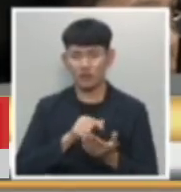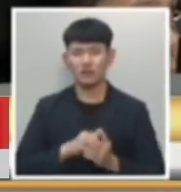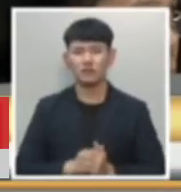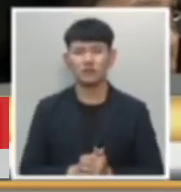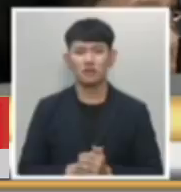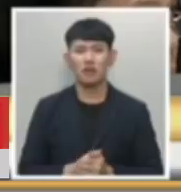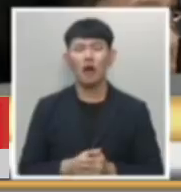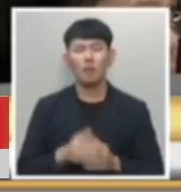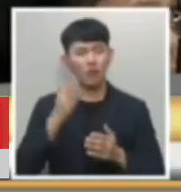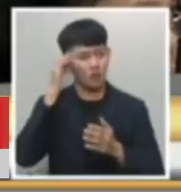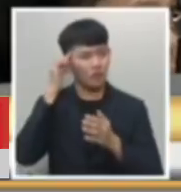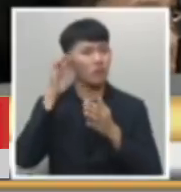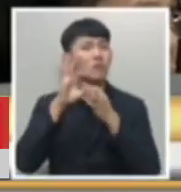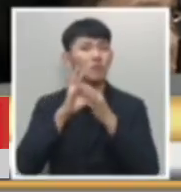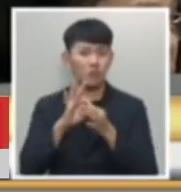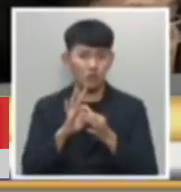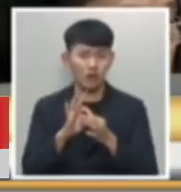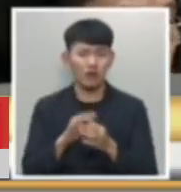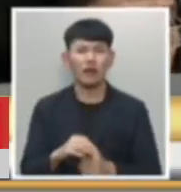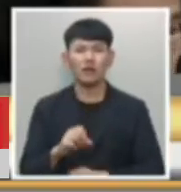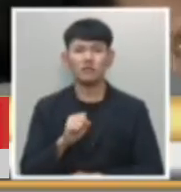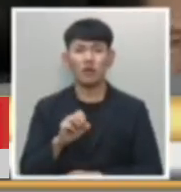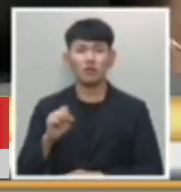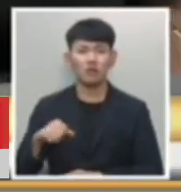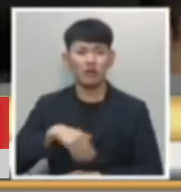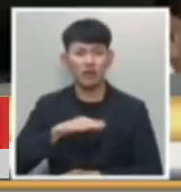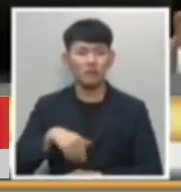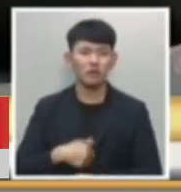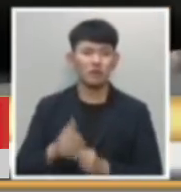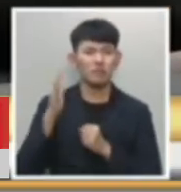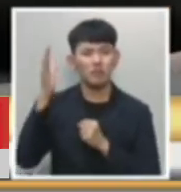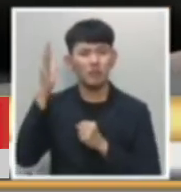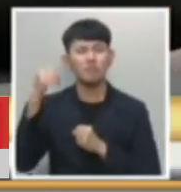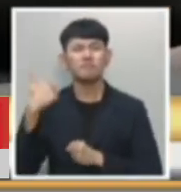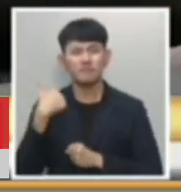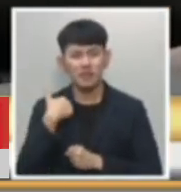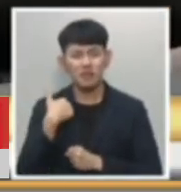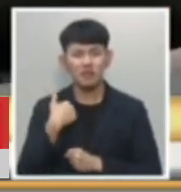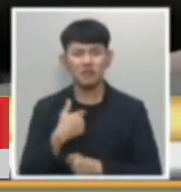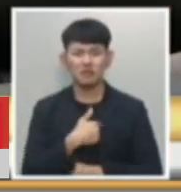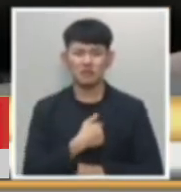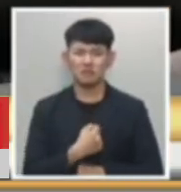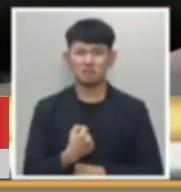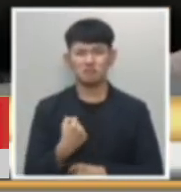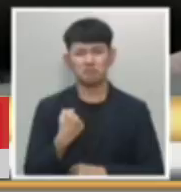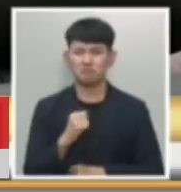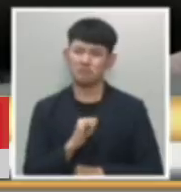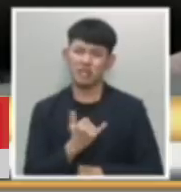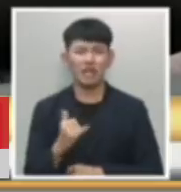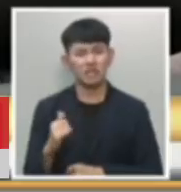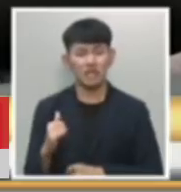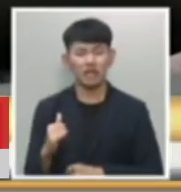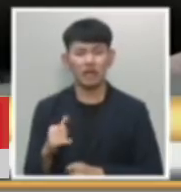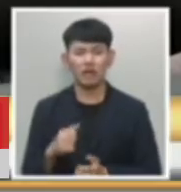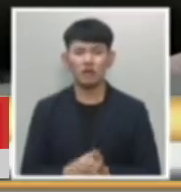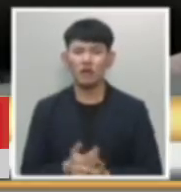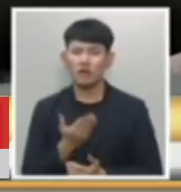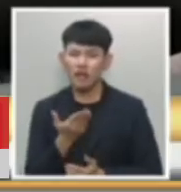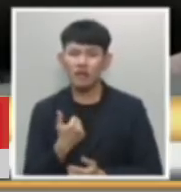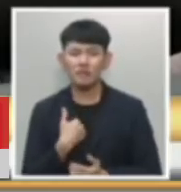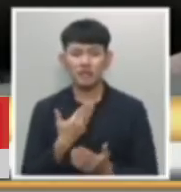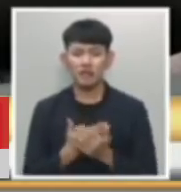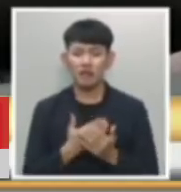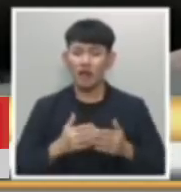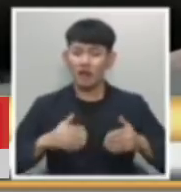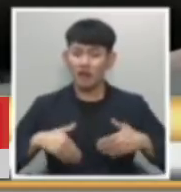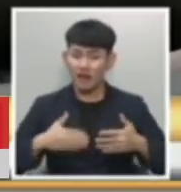เป็นห่วงนะครับสมาชิกหลายท่านได้อภิปรายไปไม่มั่นใจครับว่าท่านจะมีรายได้ม